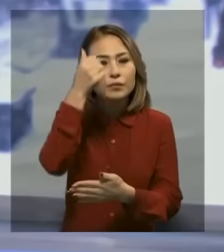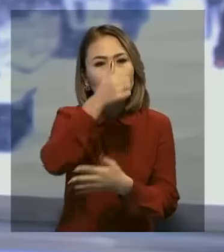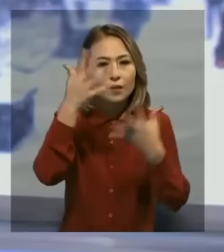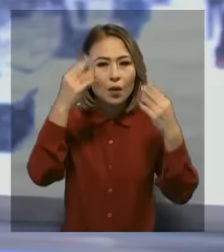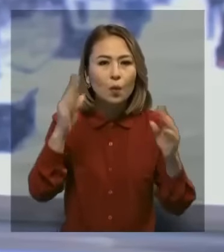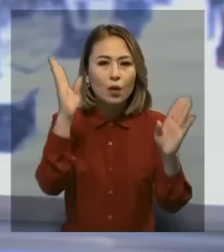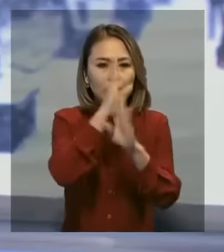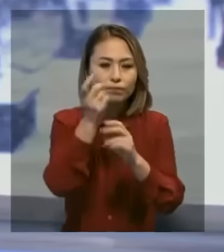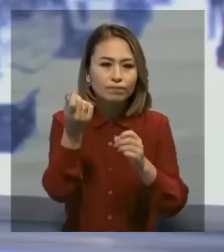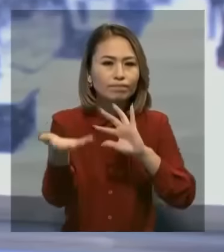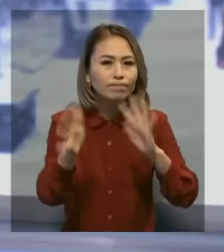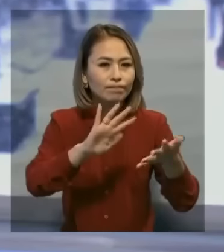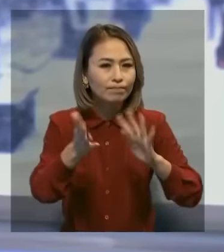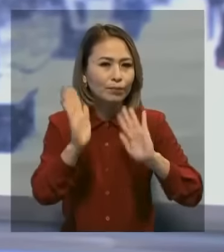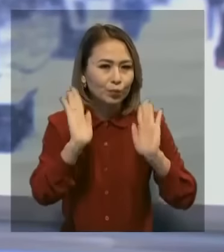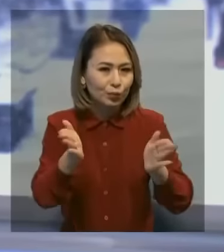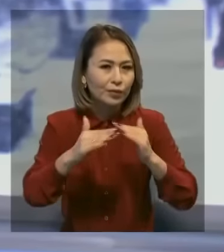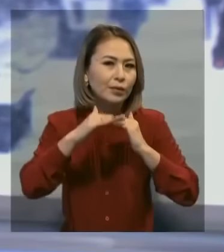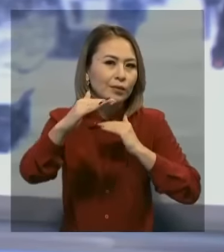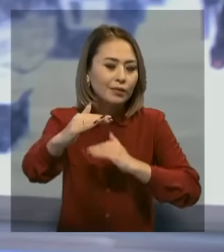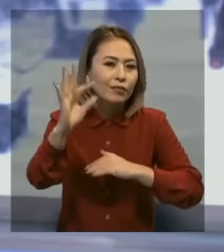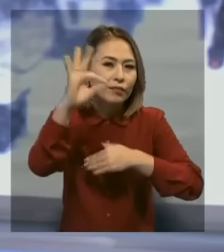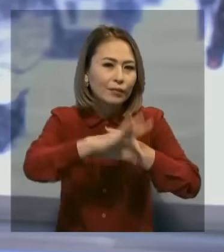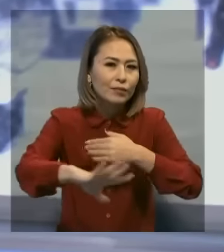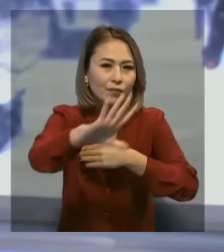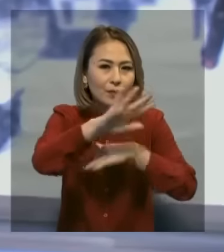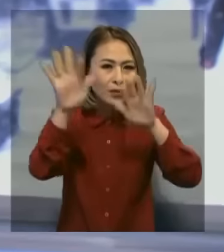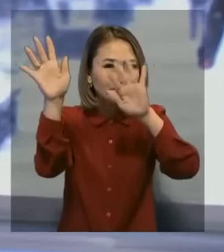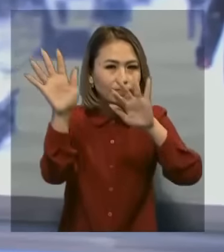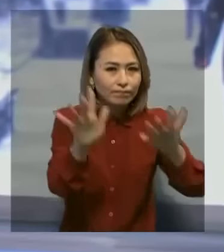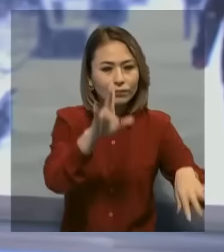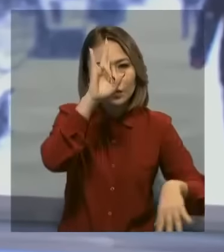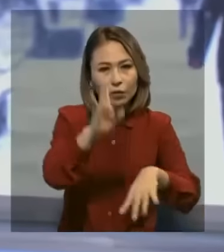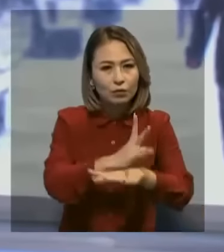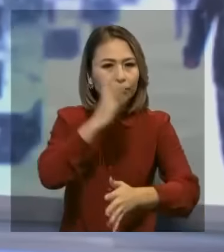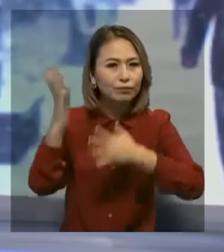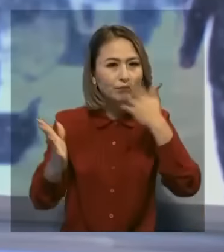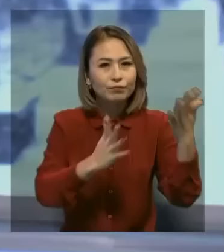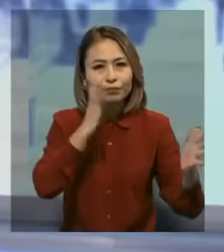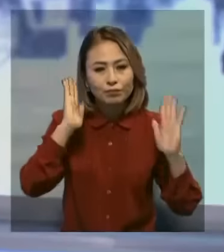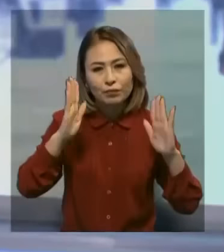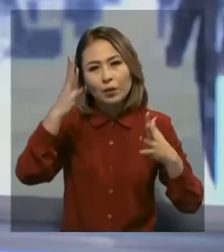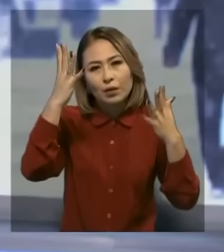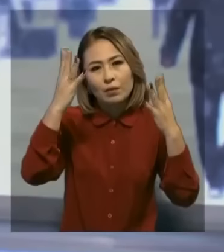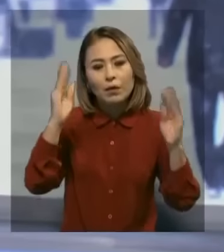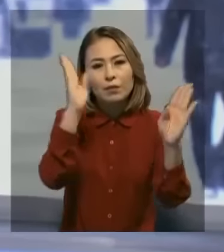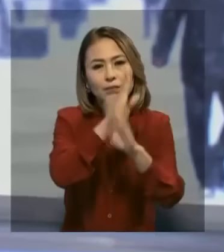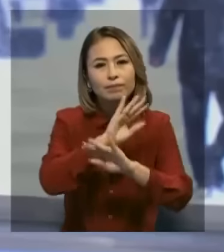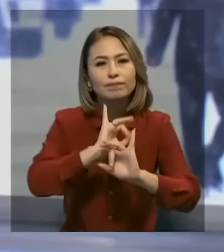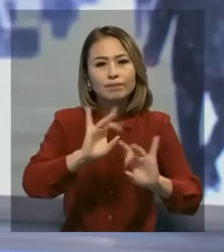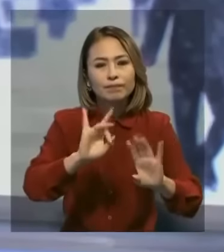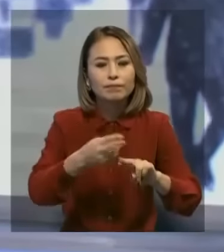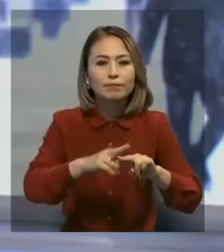Жаңа жыл күні ауа райы құбылмалы болады. Елдің шығысында қар жауады, түнде боран соғуы мүмкін. Күн райын болжаушылар осылай